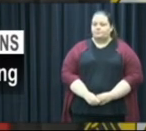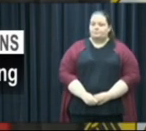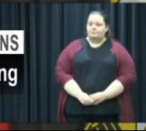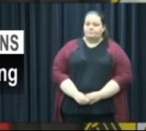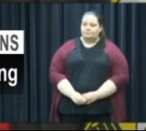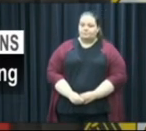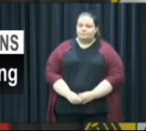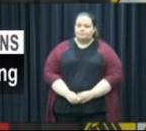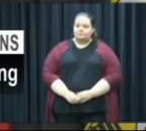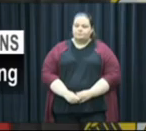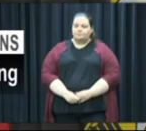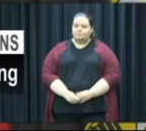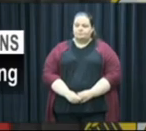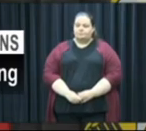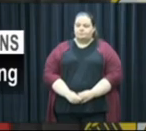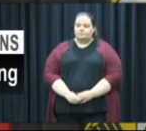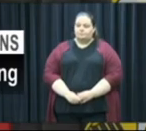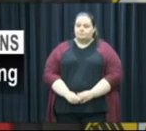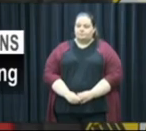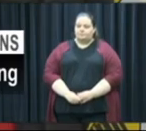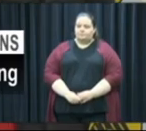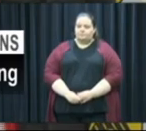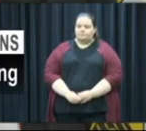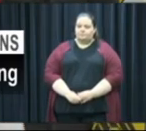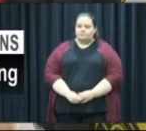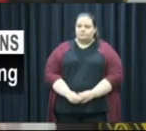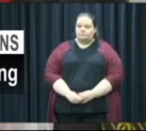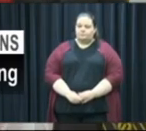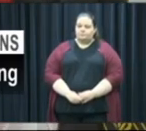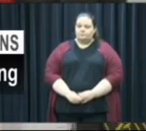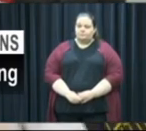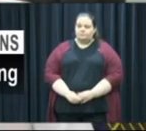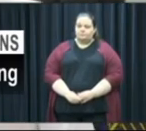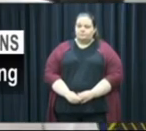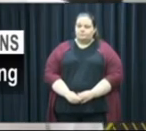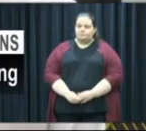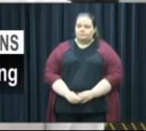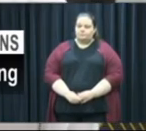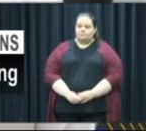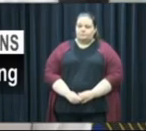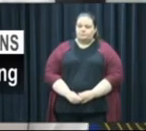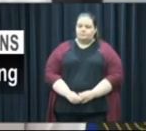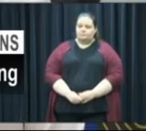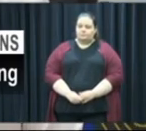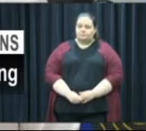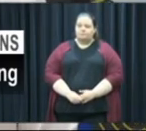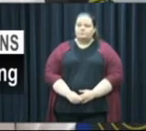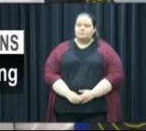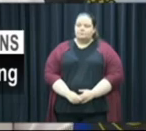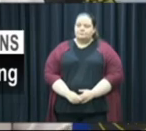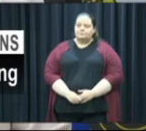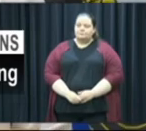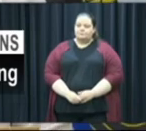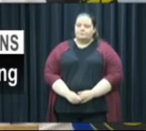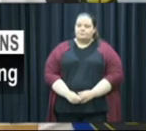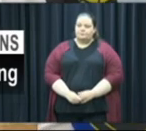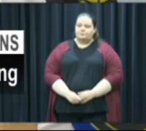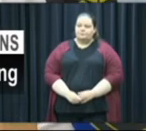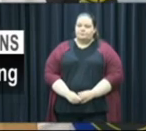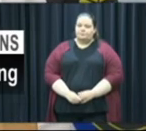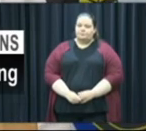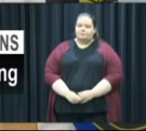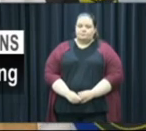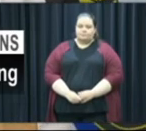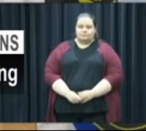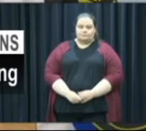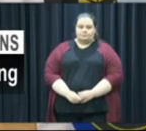Lors de la phase 1 du plan de rétablissement que vous avez annoncé vendredi dernier, vous avez mentionné qu'encore une fois,